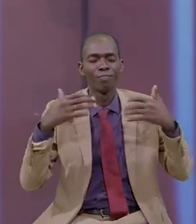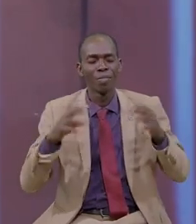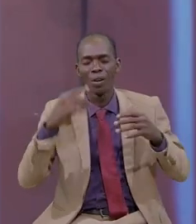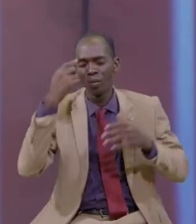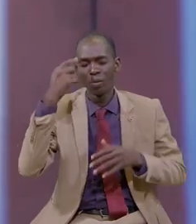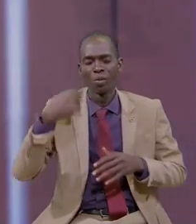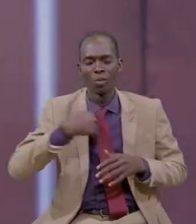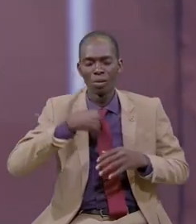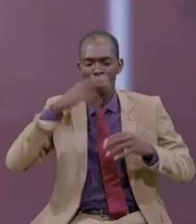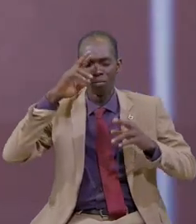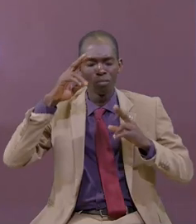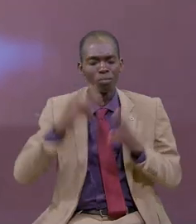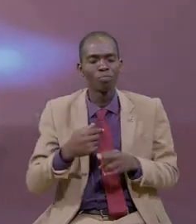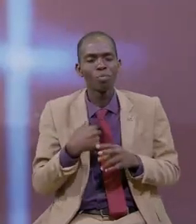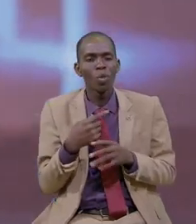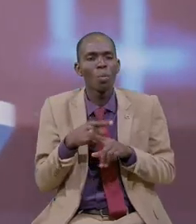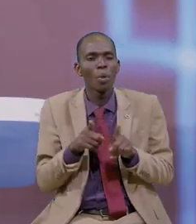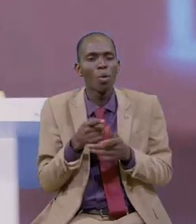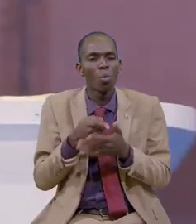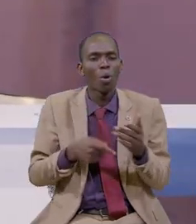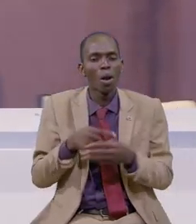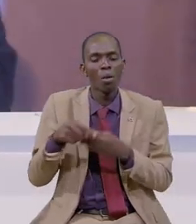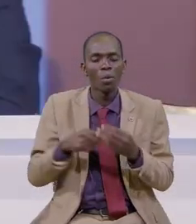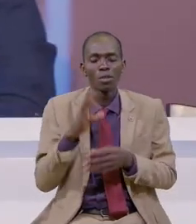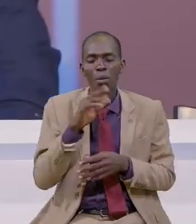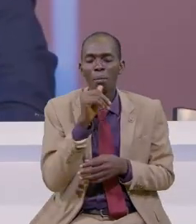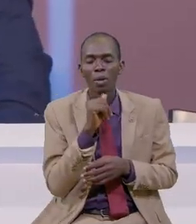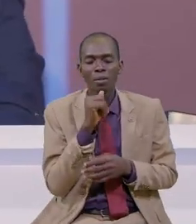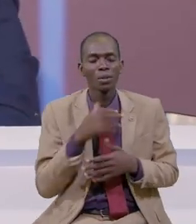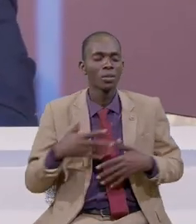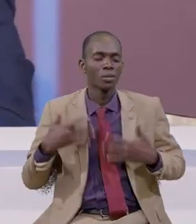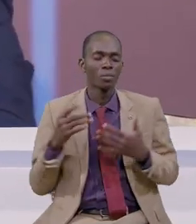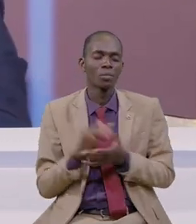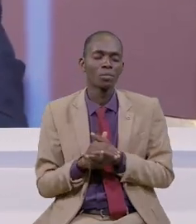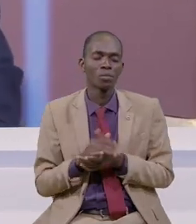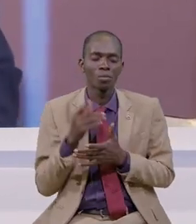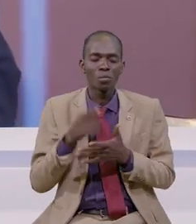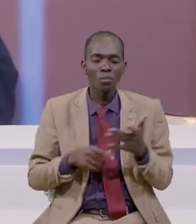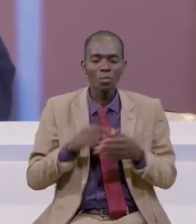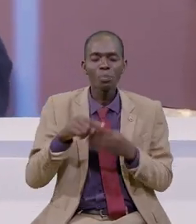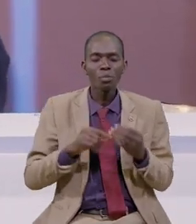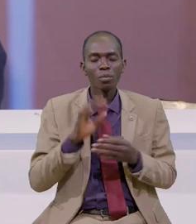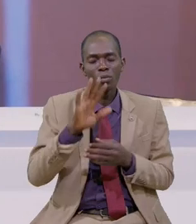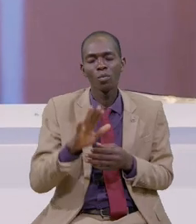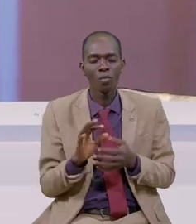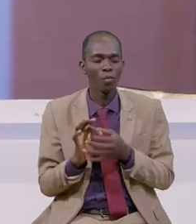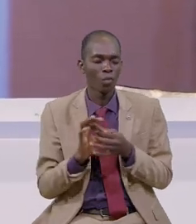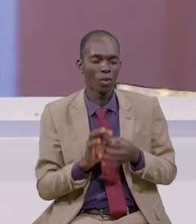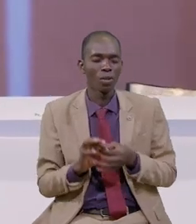des ovations. Mais regarde ta vie privée et ta relation dans le